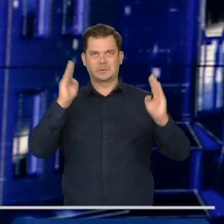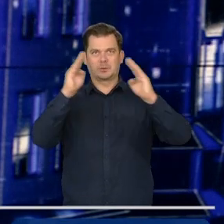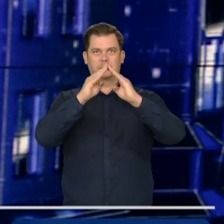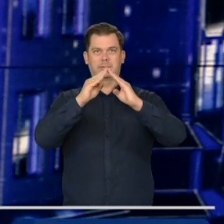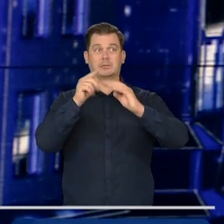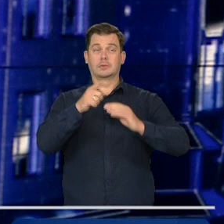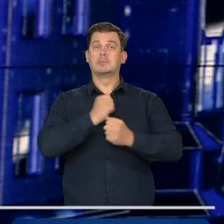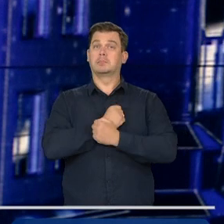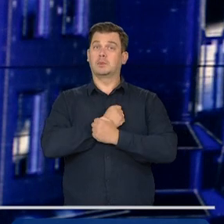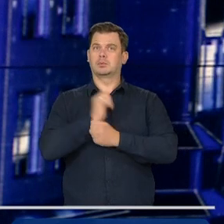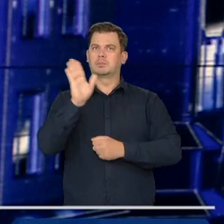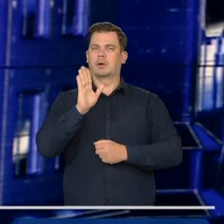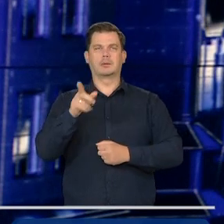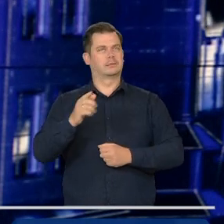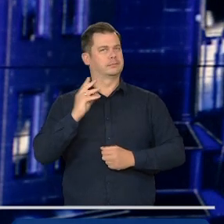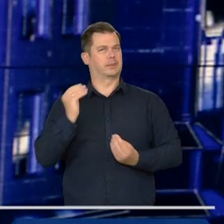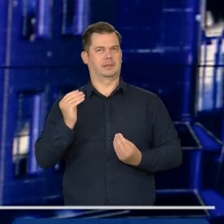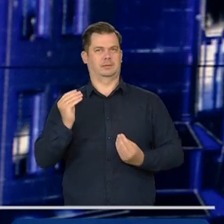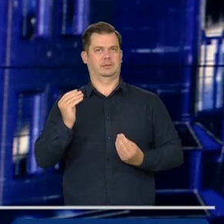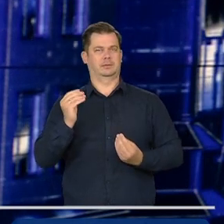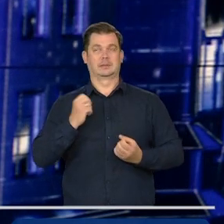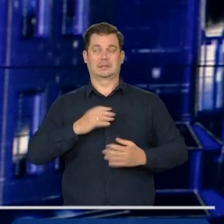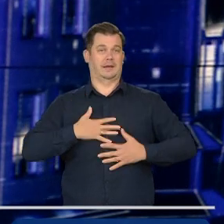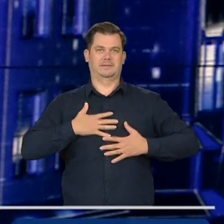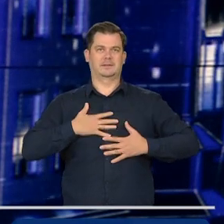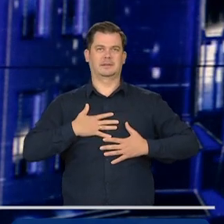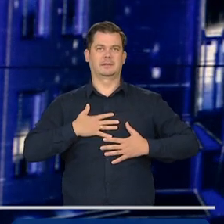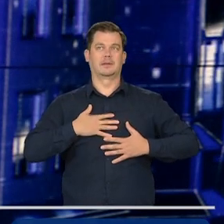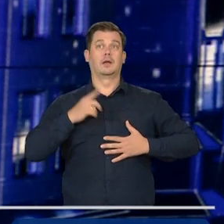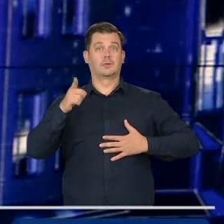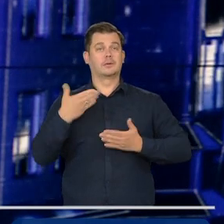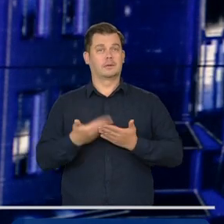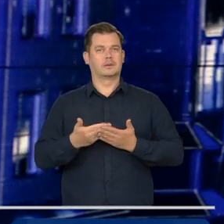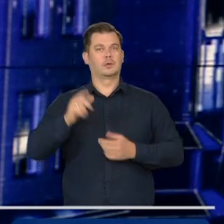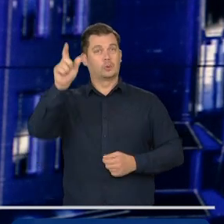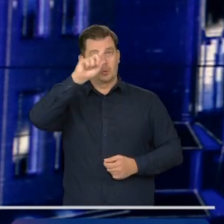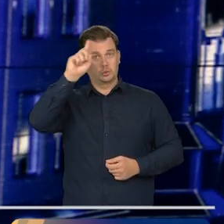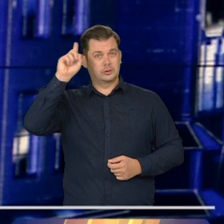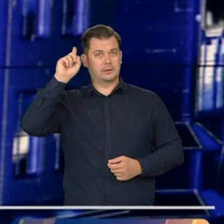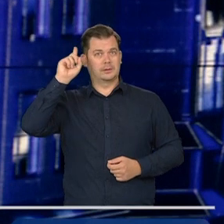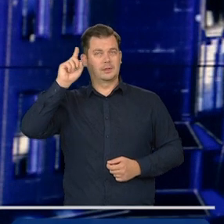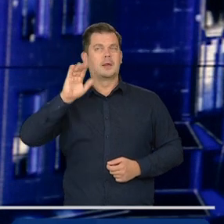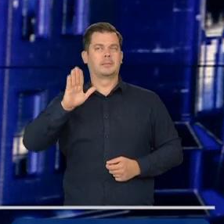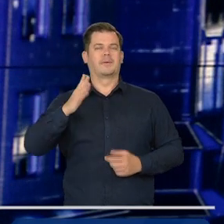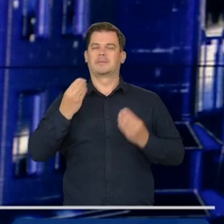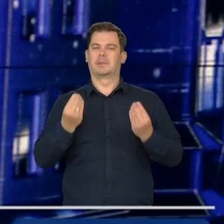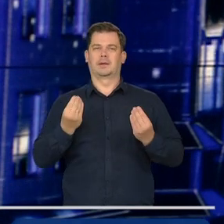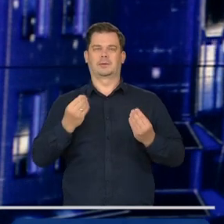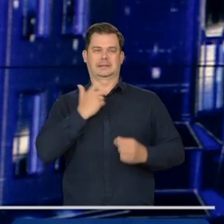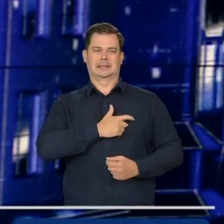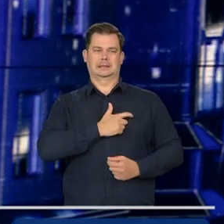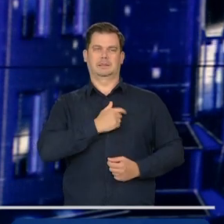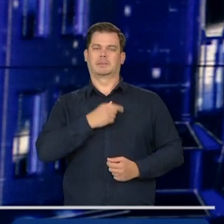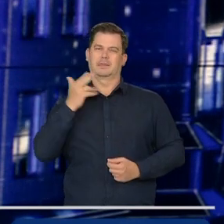miłość Boża, która zadziwia, zachwyca i która powoduje to, że człowiek rzeczywiście ma taką wielką w sercu